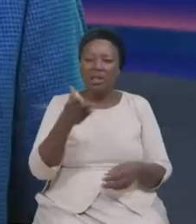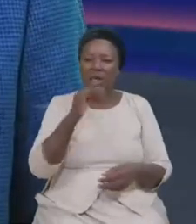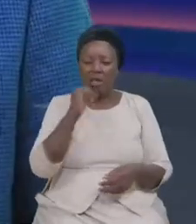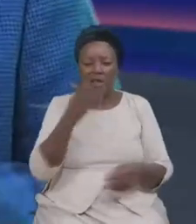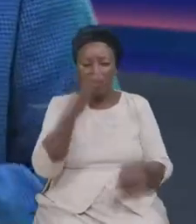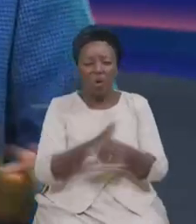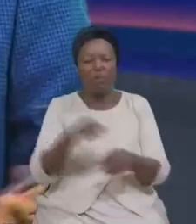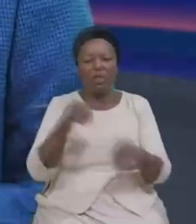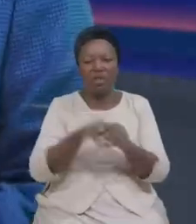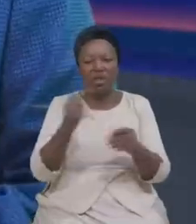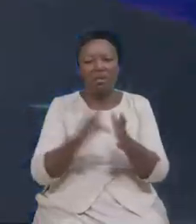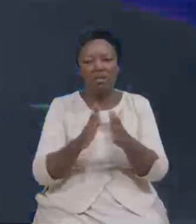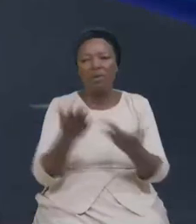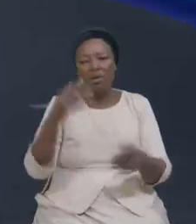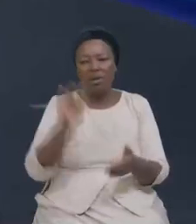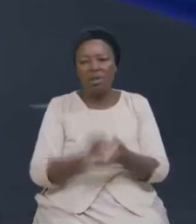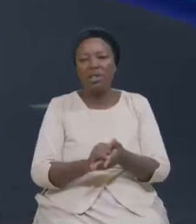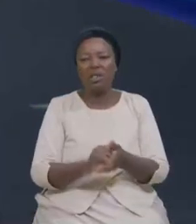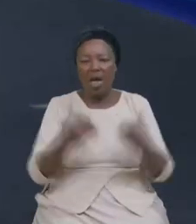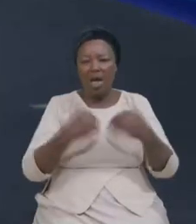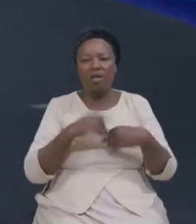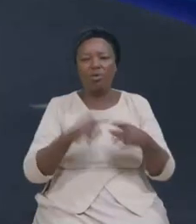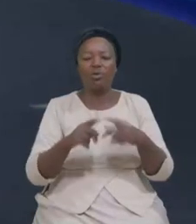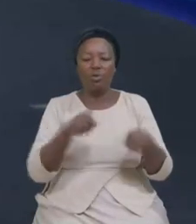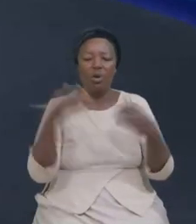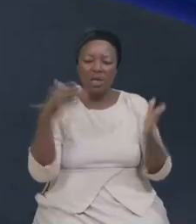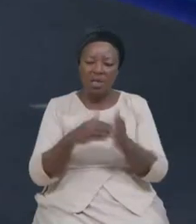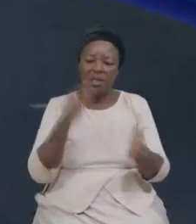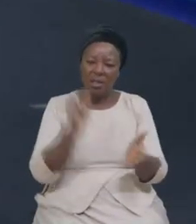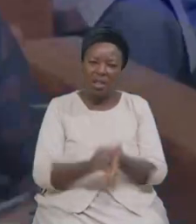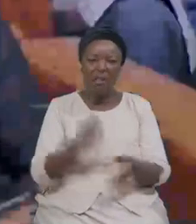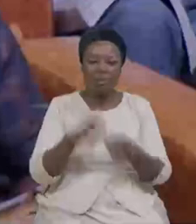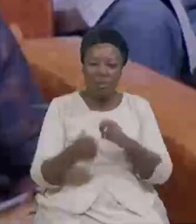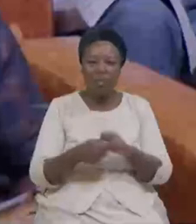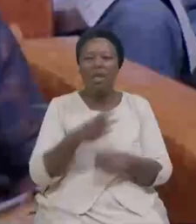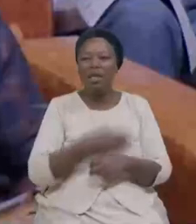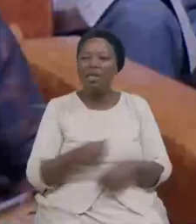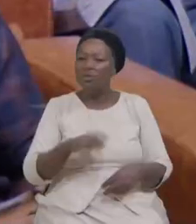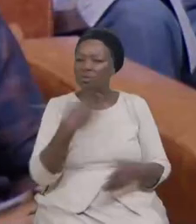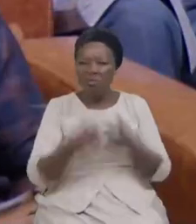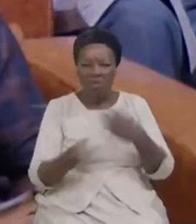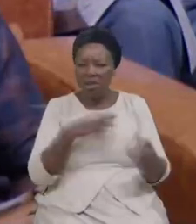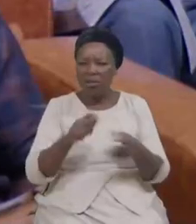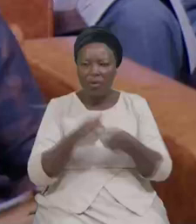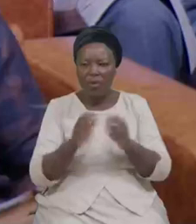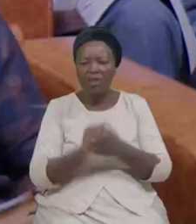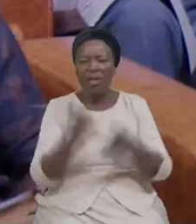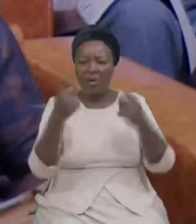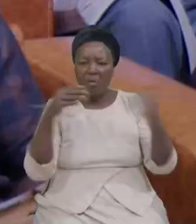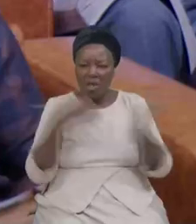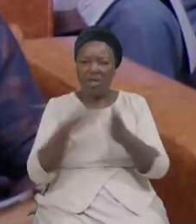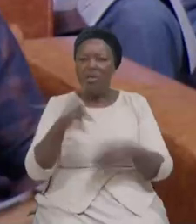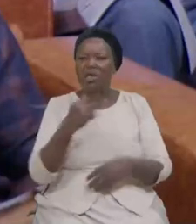Dieu qui correspond à cela. Quel que soit la montagne à laquelle tu es confronté, il y a un miracle qui correspond à